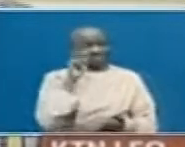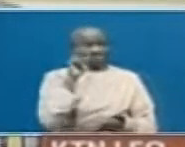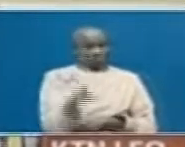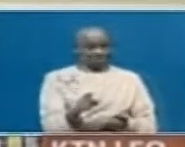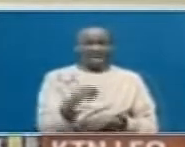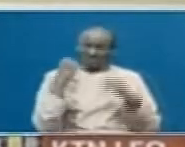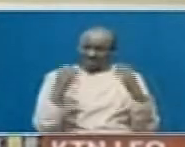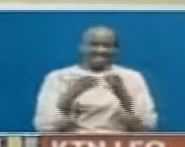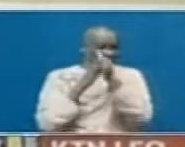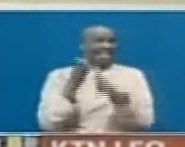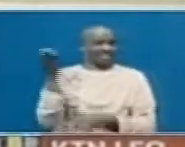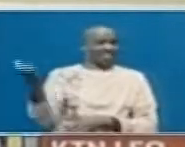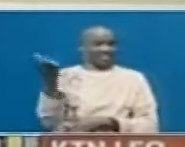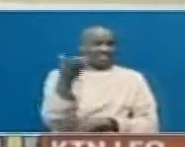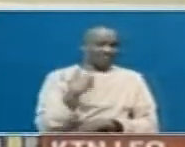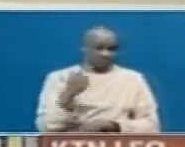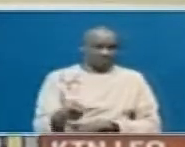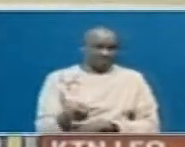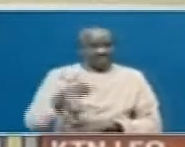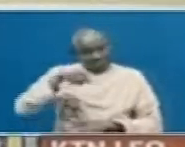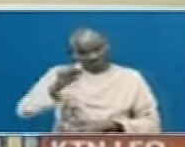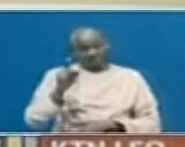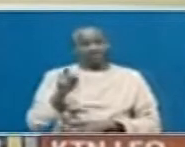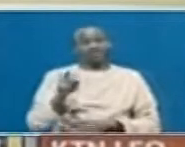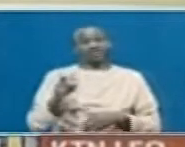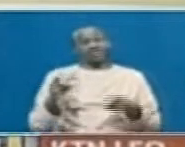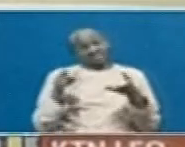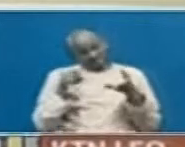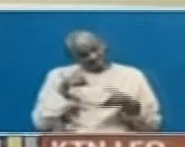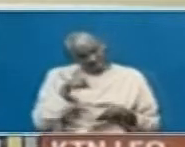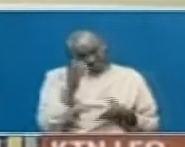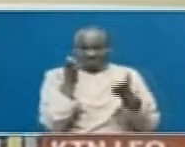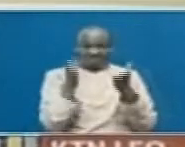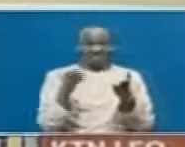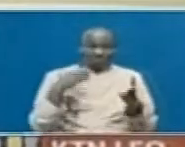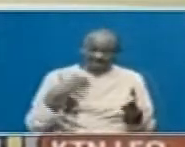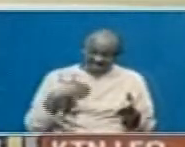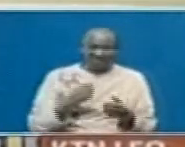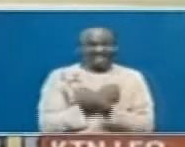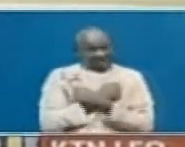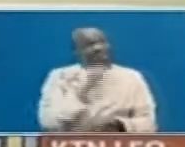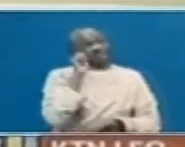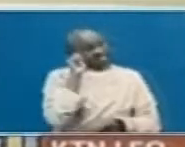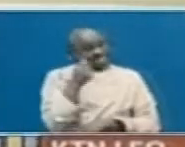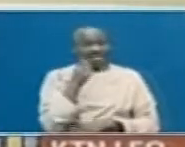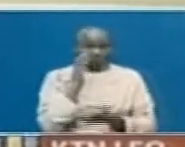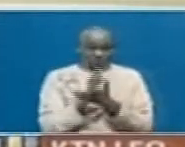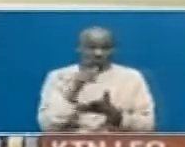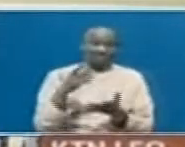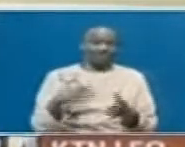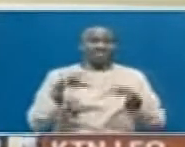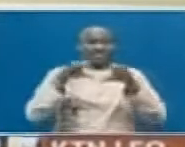baadhi ya viongozi ambao wako sasa walipitia hapo, ndio wamekuwa watu wazalendo na ndio sasa